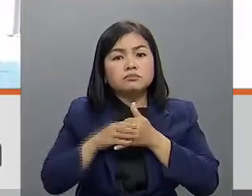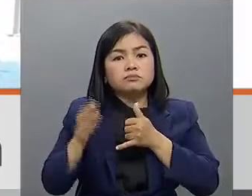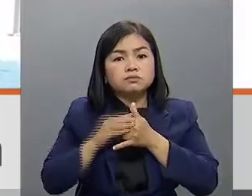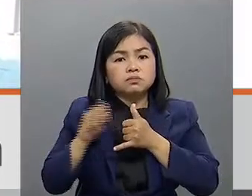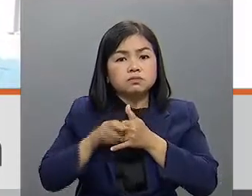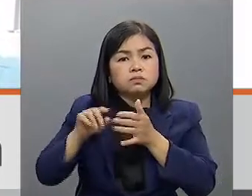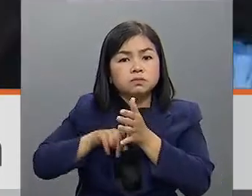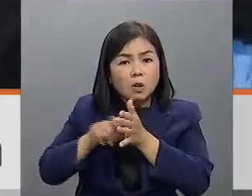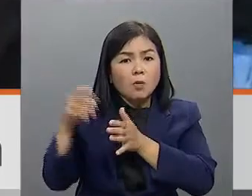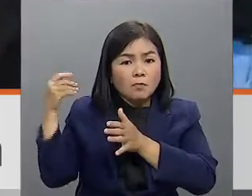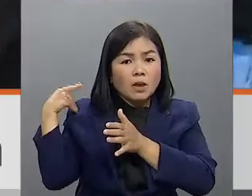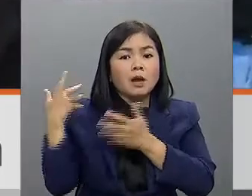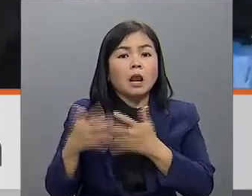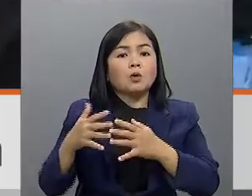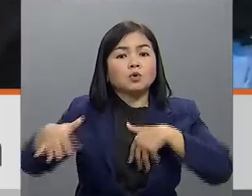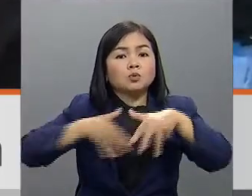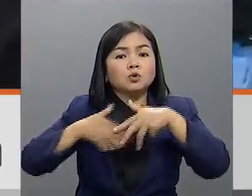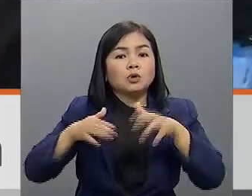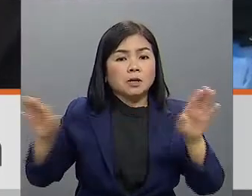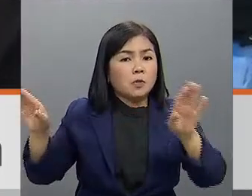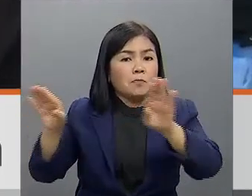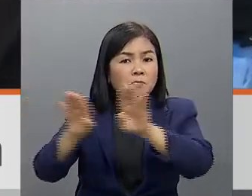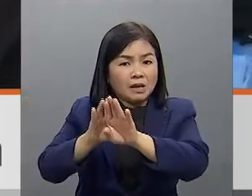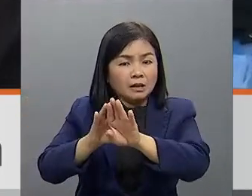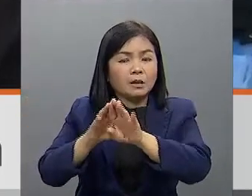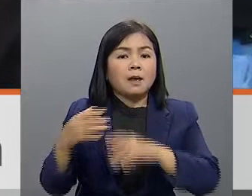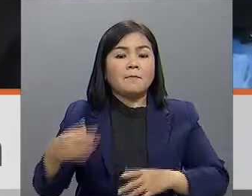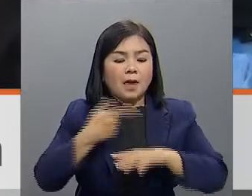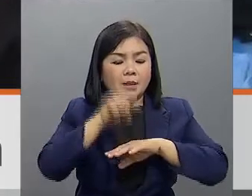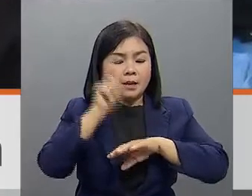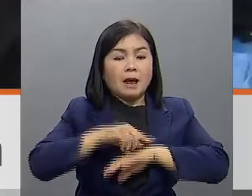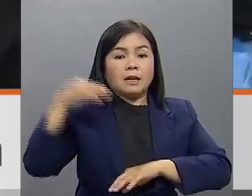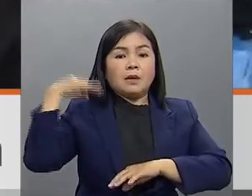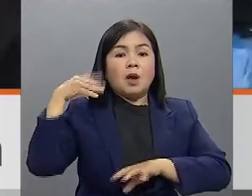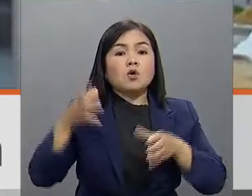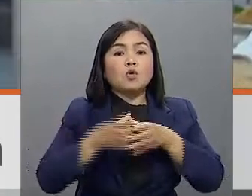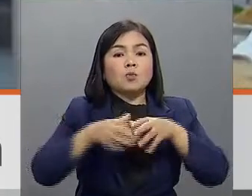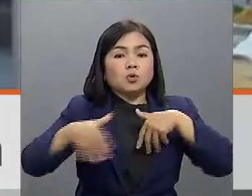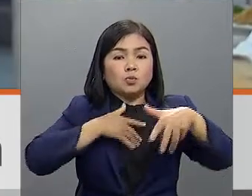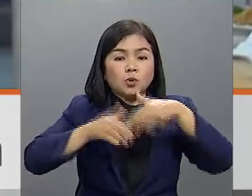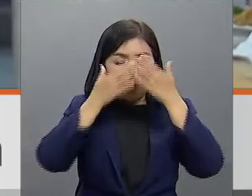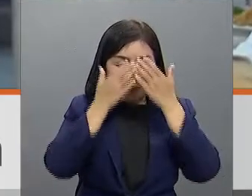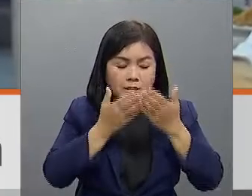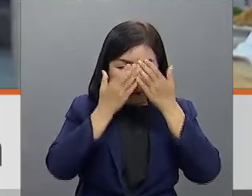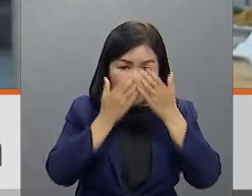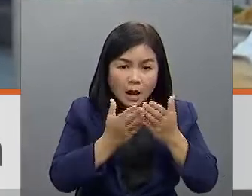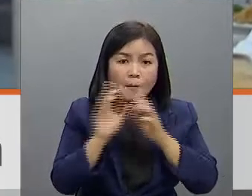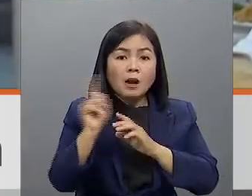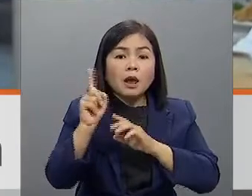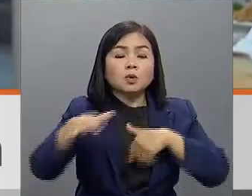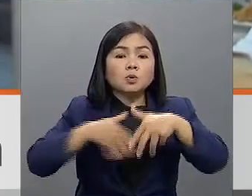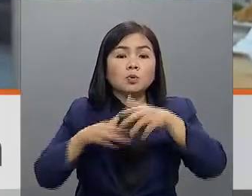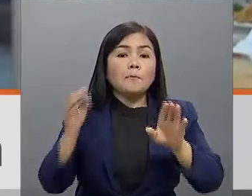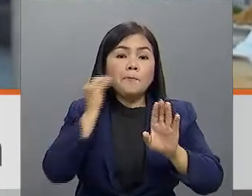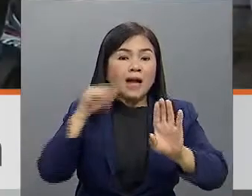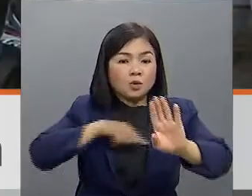นางจินดาประหุปะเมนะครับประธานอาสาสมัครชุมชนอิสลามบอกว่าชาวบ้านภายในจุดที่ถูกล็อกดาวน์มีมากกว่า500คน